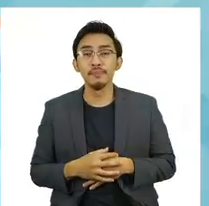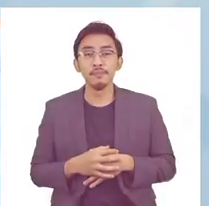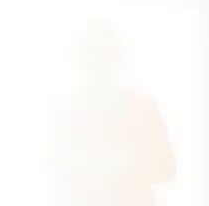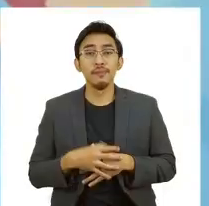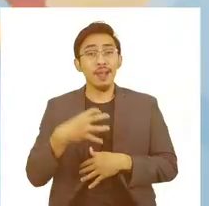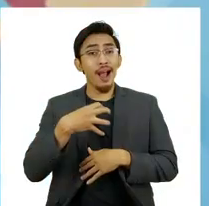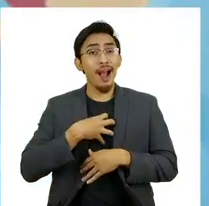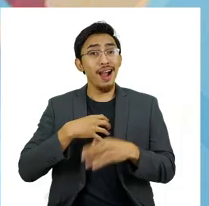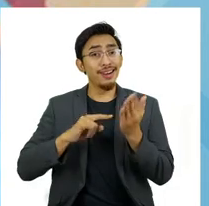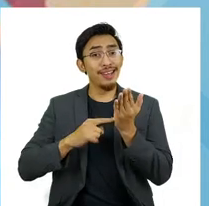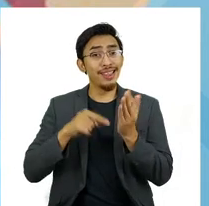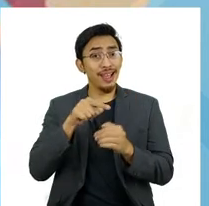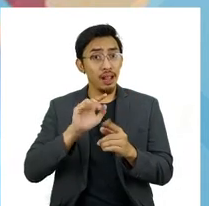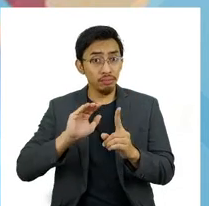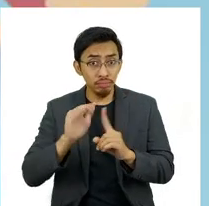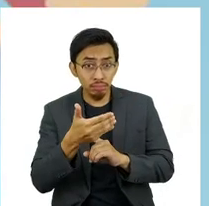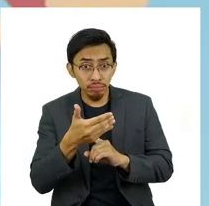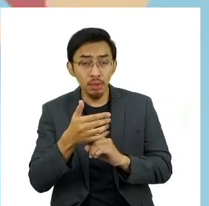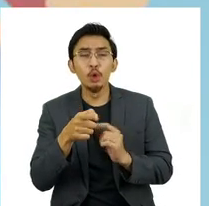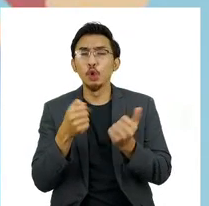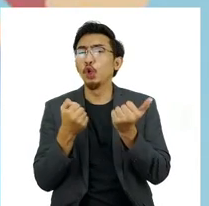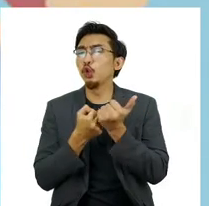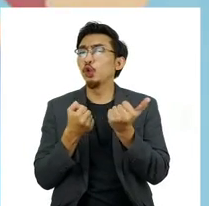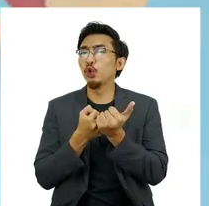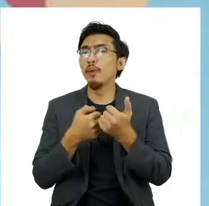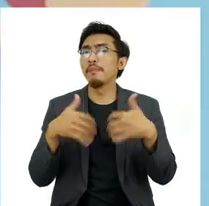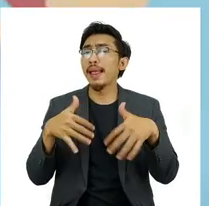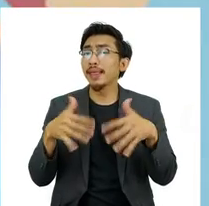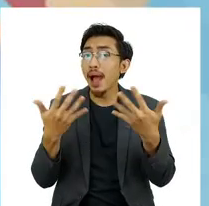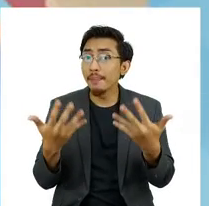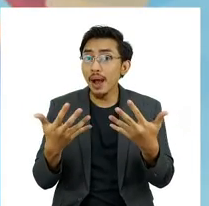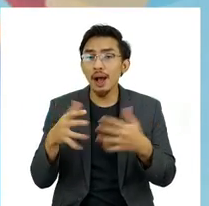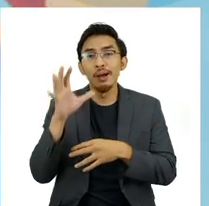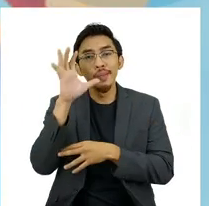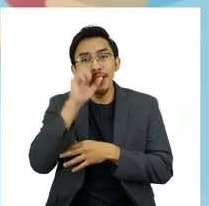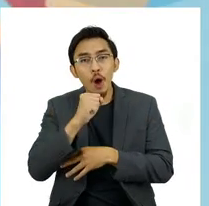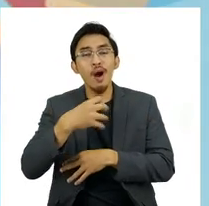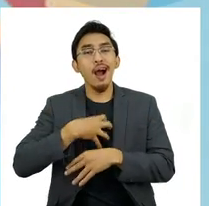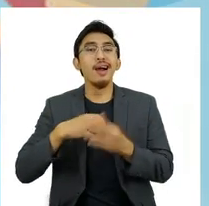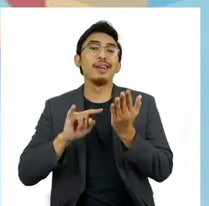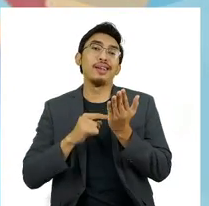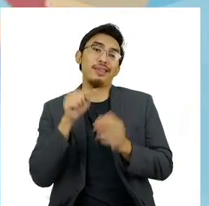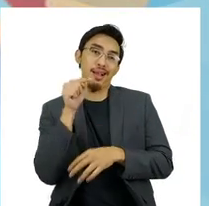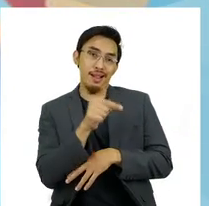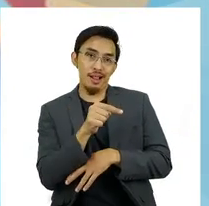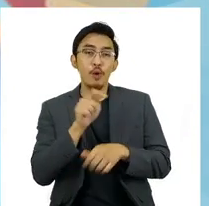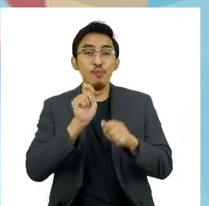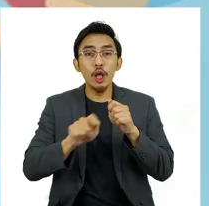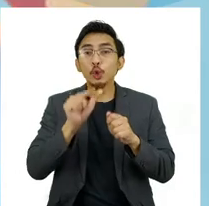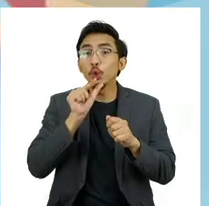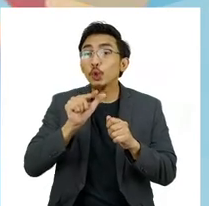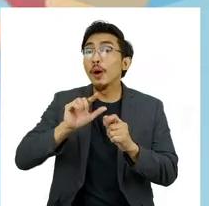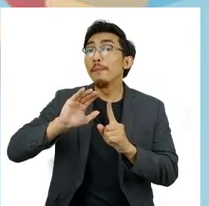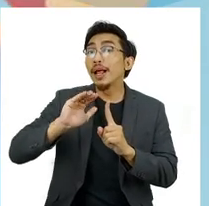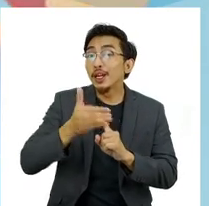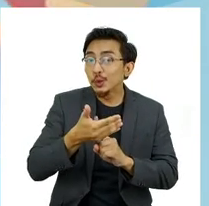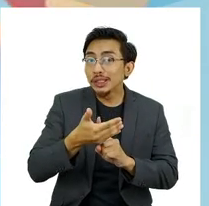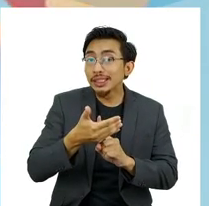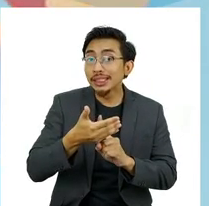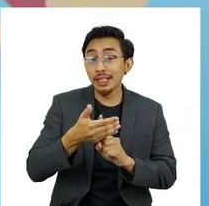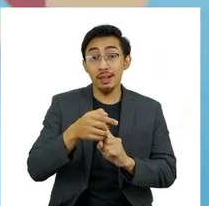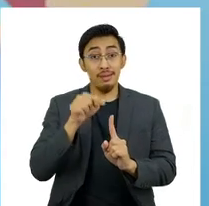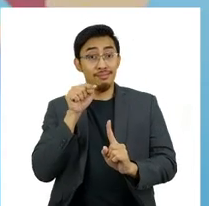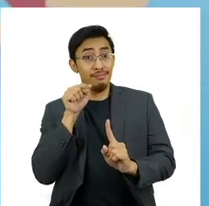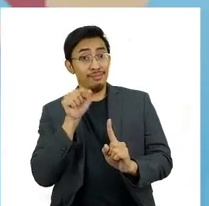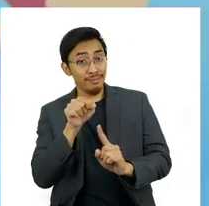jawab. Pendukung hak digital secara praktikal menekankan pada mengetahui hak-hak digital dan merancang